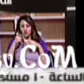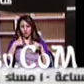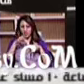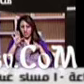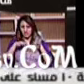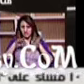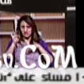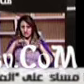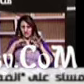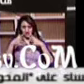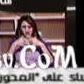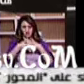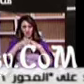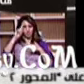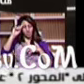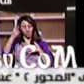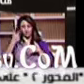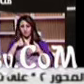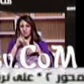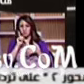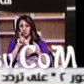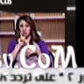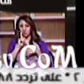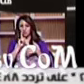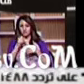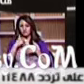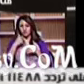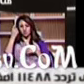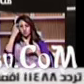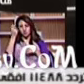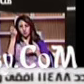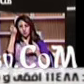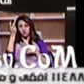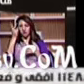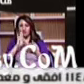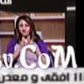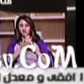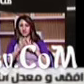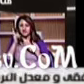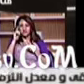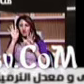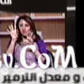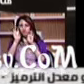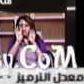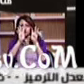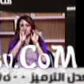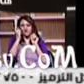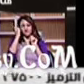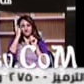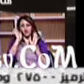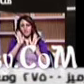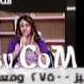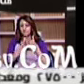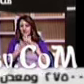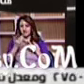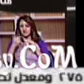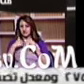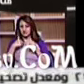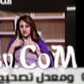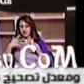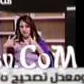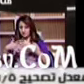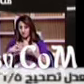مش اتدخل في اي سياسه راجل ابقى مثقف سياسيا دي حاجه انا مواطن مصري في الاخر ليا راي بس راي واحد ولكن ولا